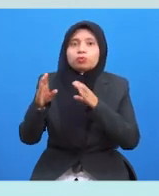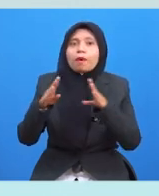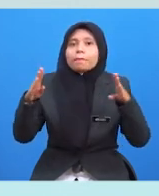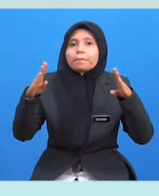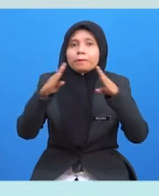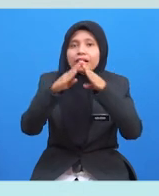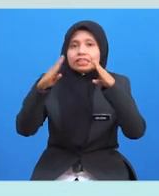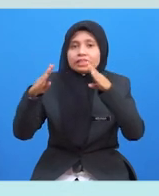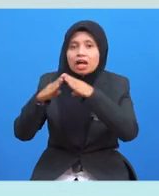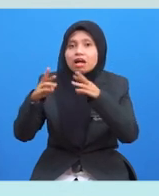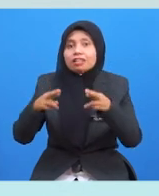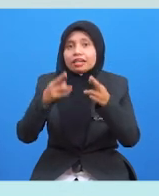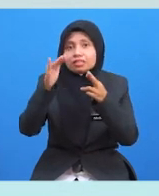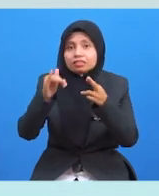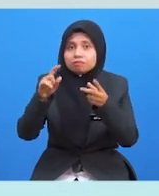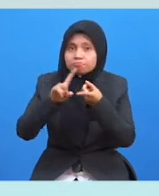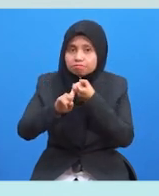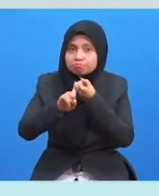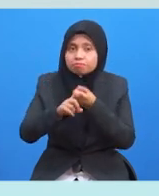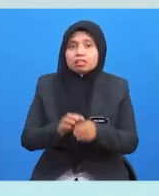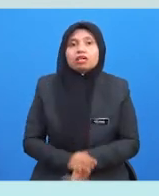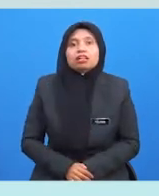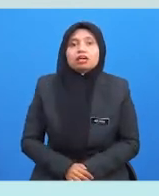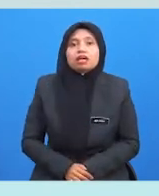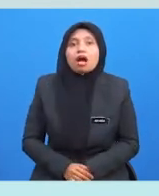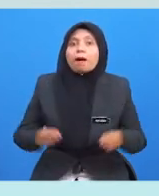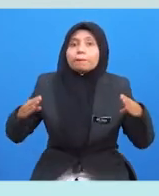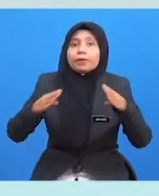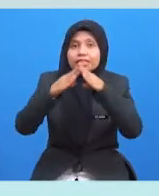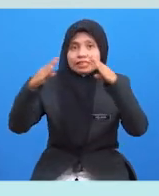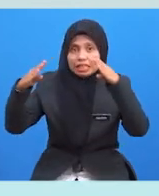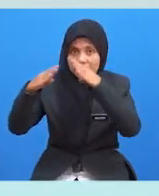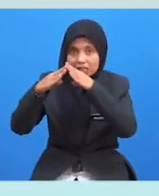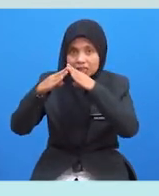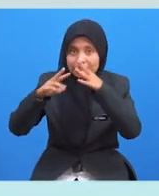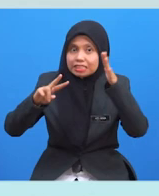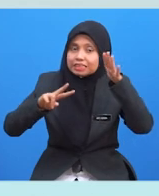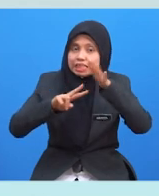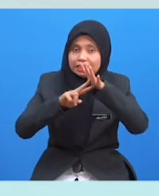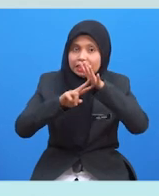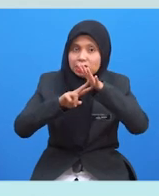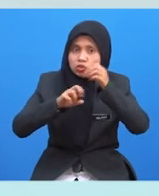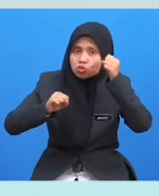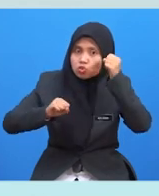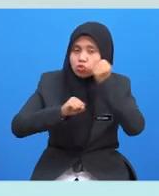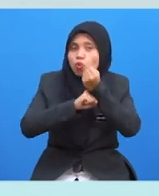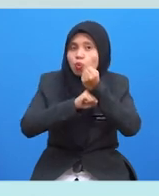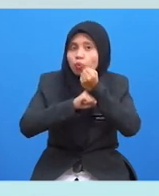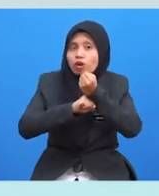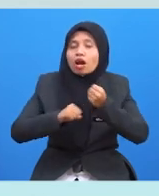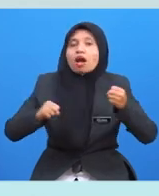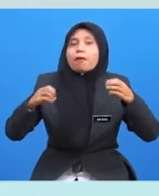raya yang berkaitan. Bandar satelit menyokong bandar raya